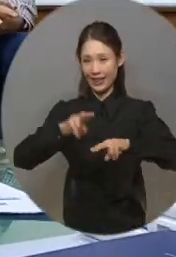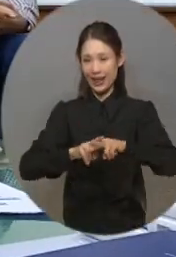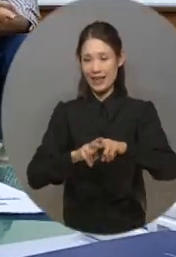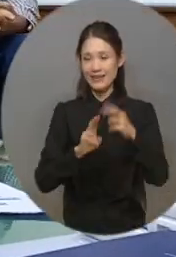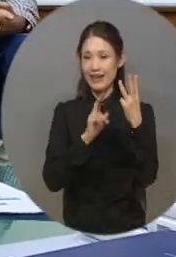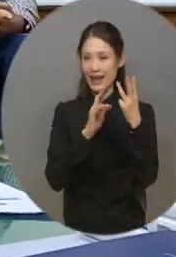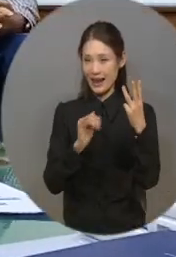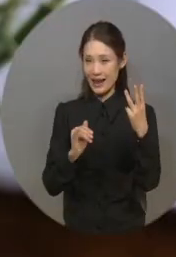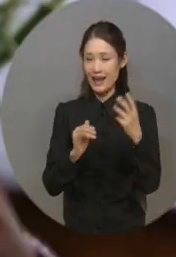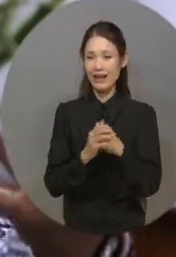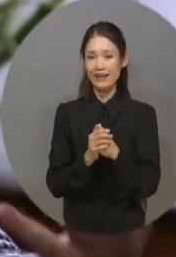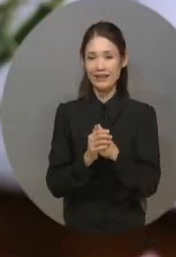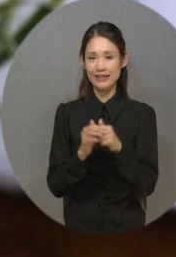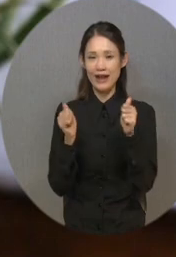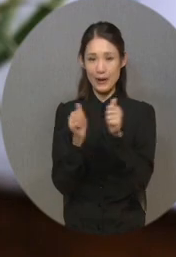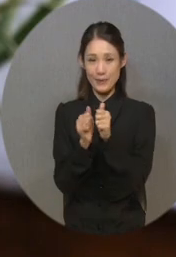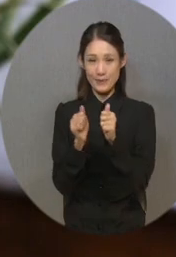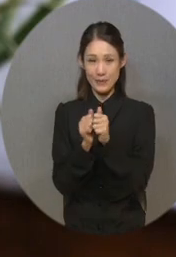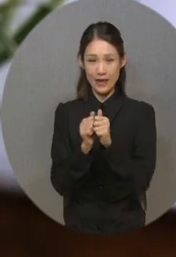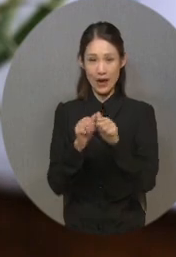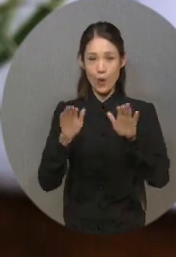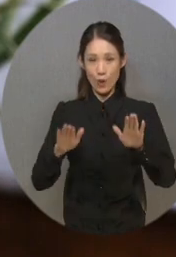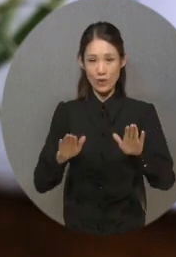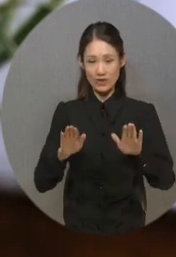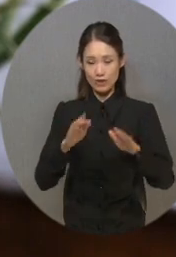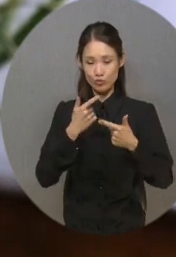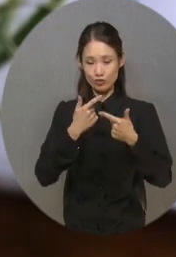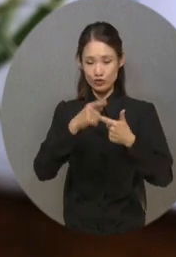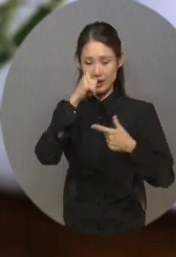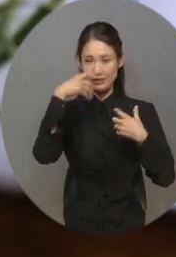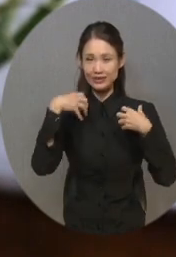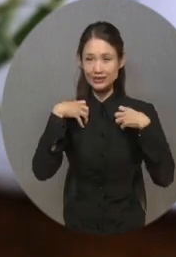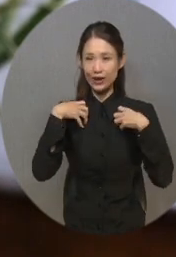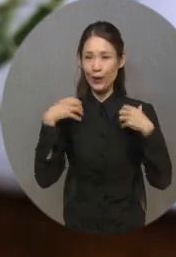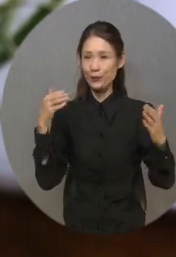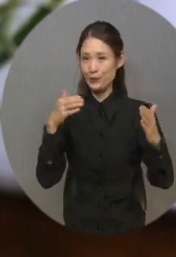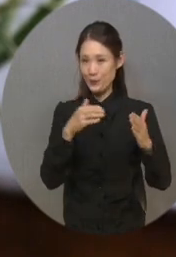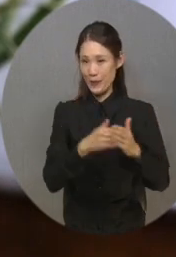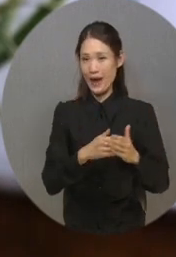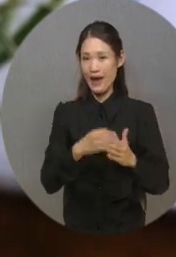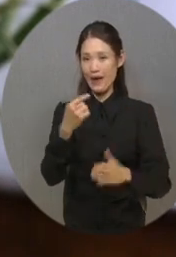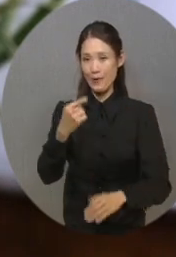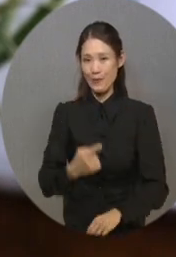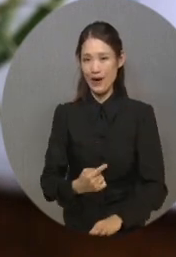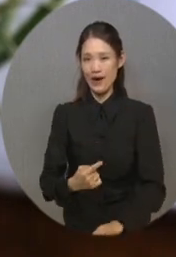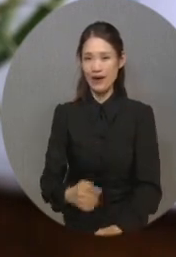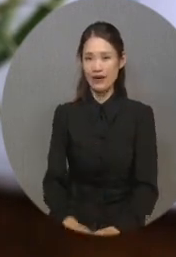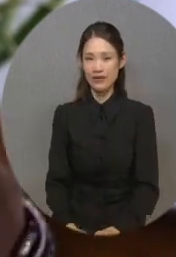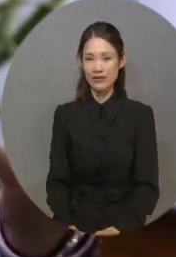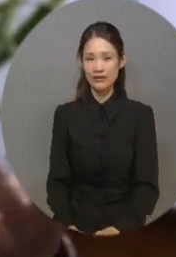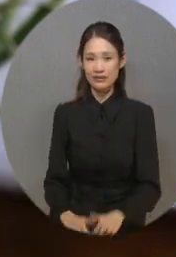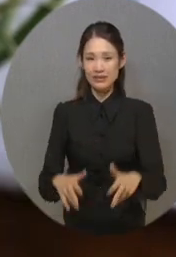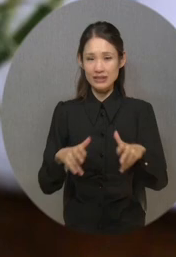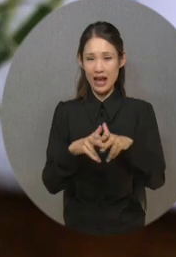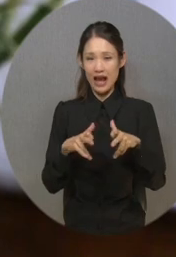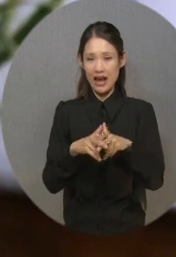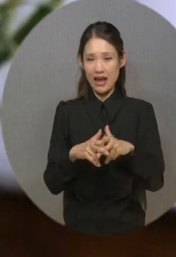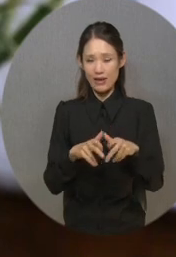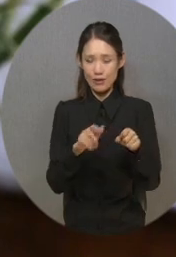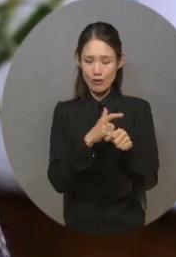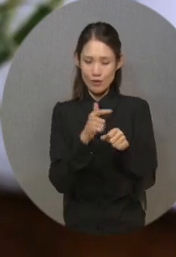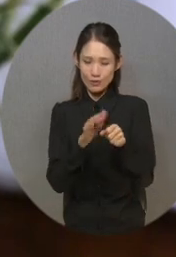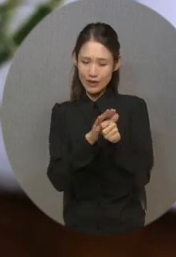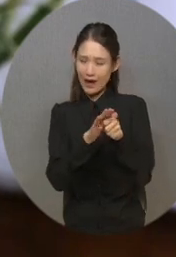오늘 저희가 온 것은요 부산 신청입니다. 왜 신청이 왔냐면요 아 부산시에서 우리 장애인을 너무너무 사랑하시는 분